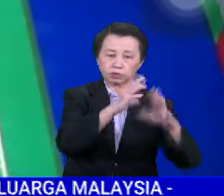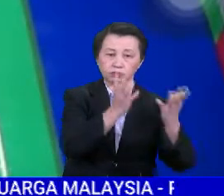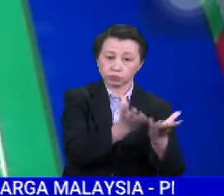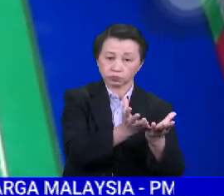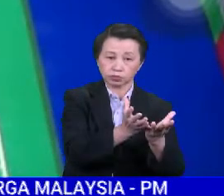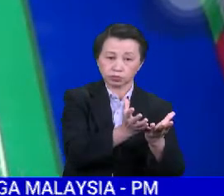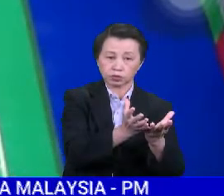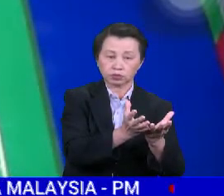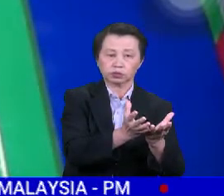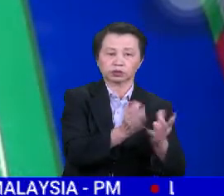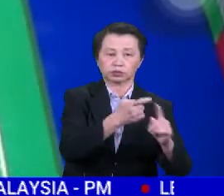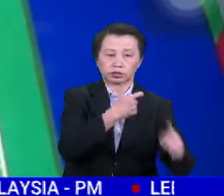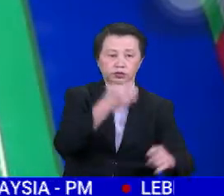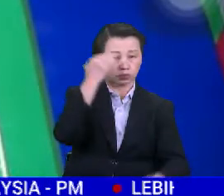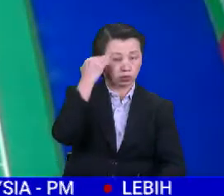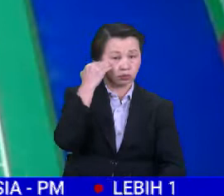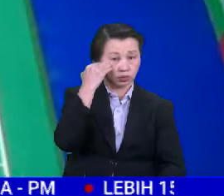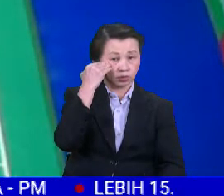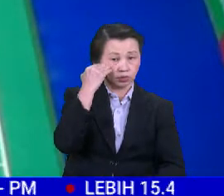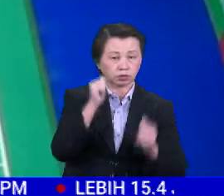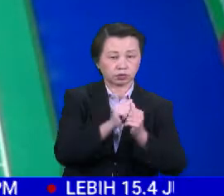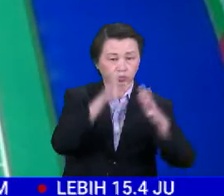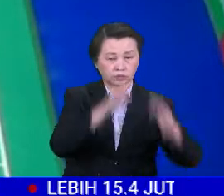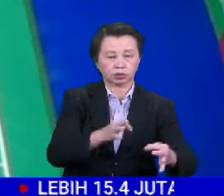Nyayun Kim Haejeong dari Korea Selatan dengan